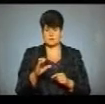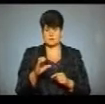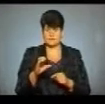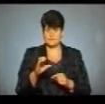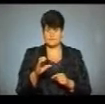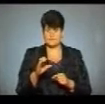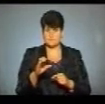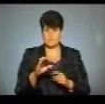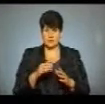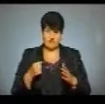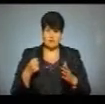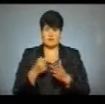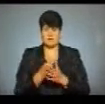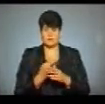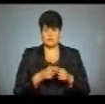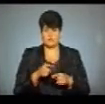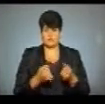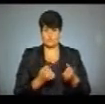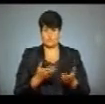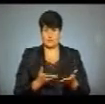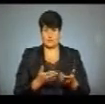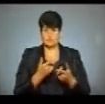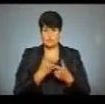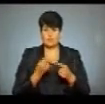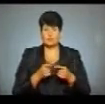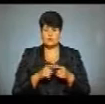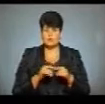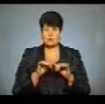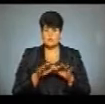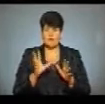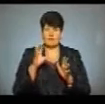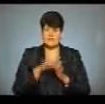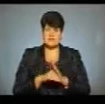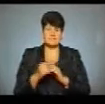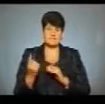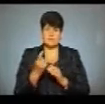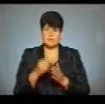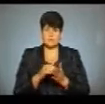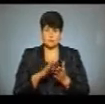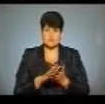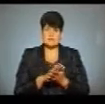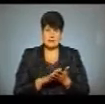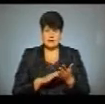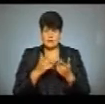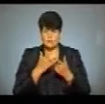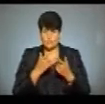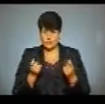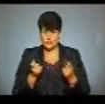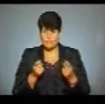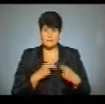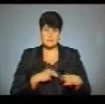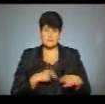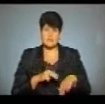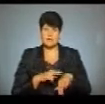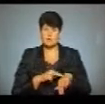потім вдарився до цього автомобіля. Інформація про дану подію внесена до журналу єдиного обліку заяв та повідомлень. Працівники